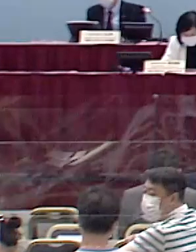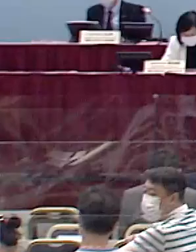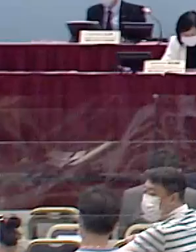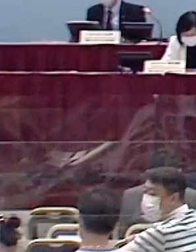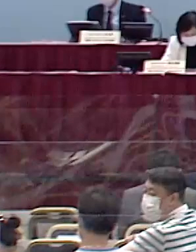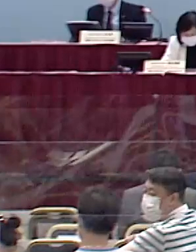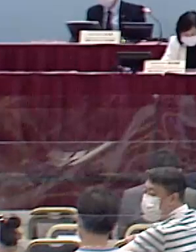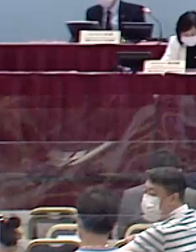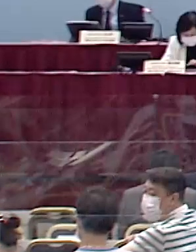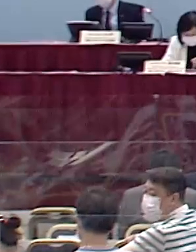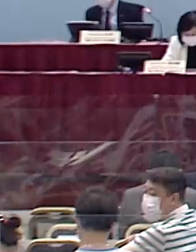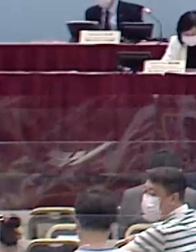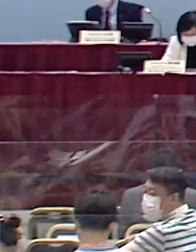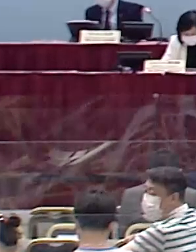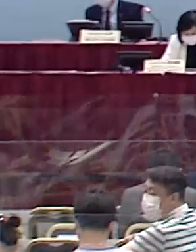开始。